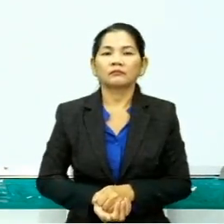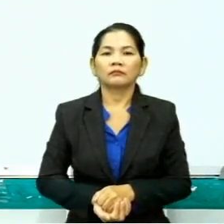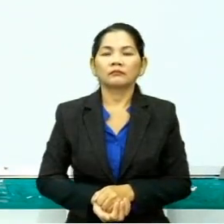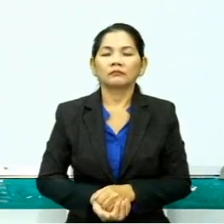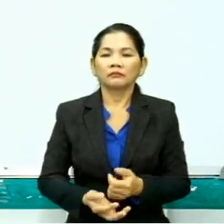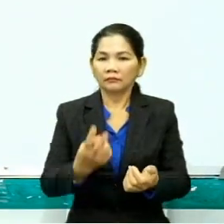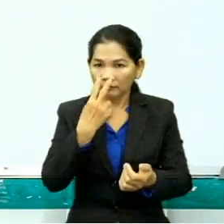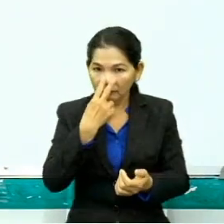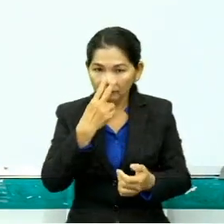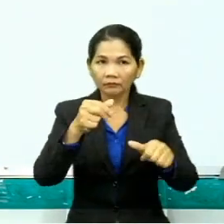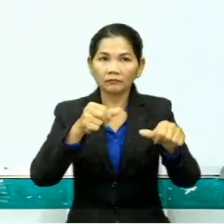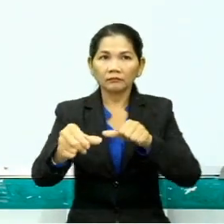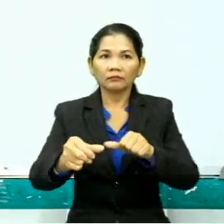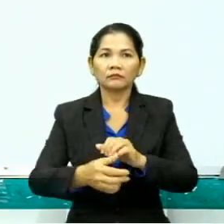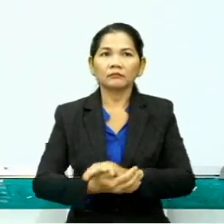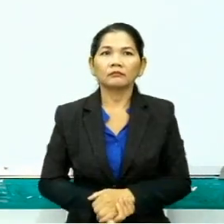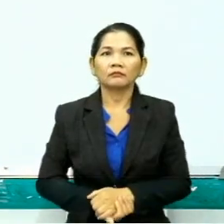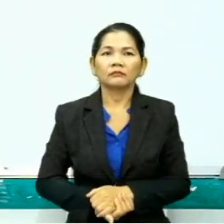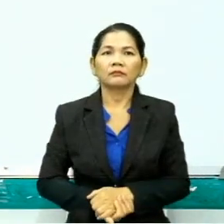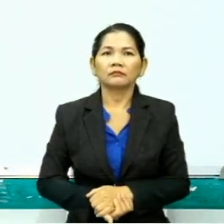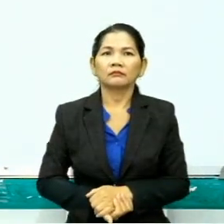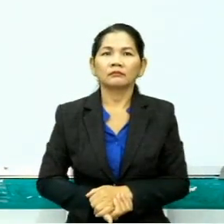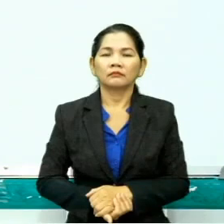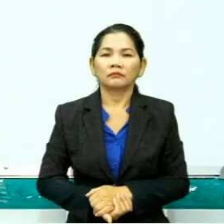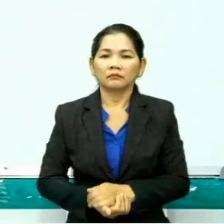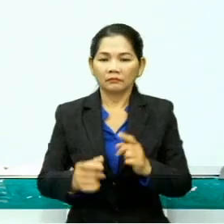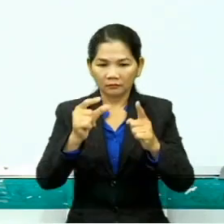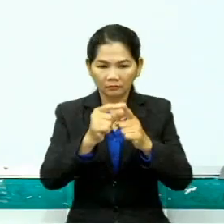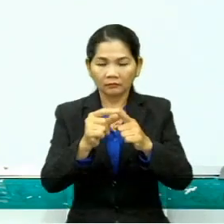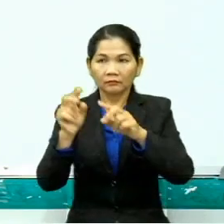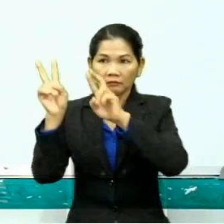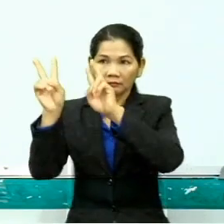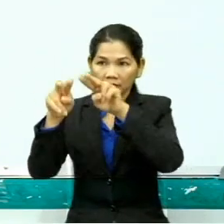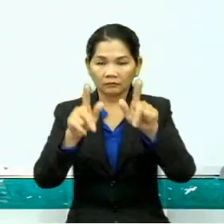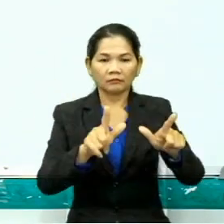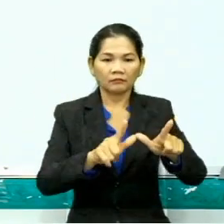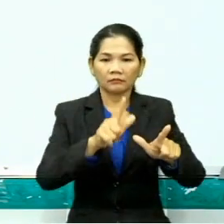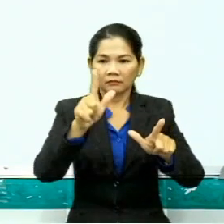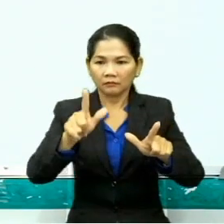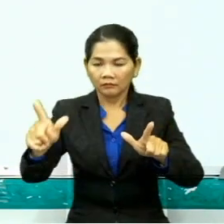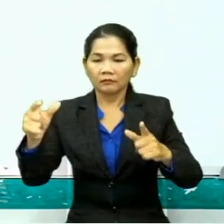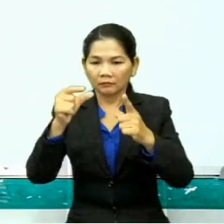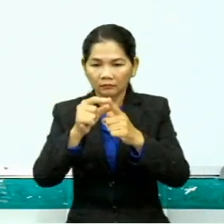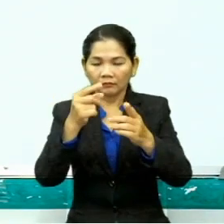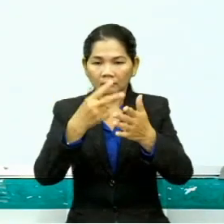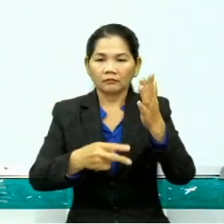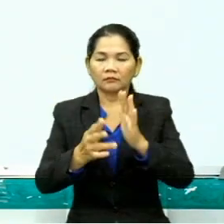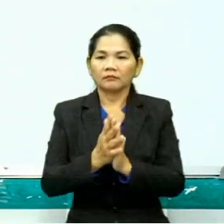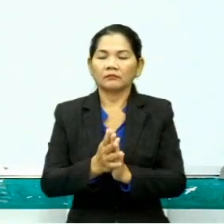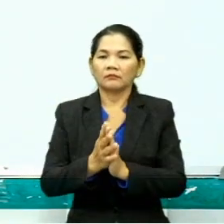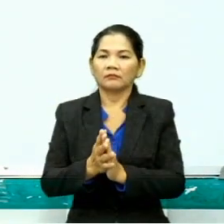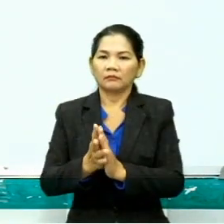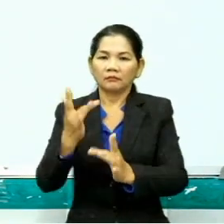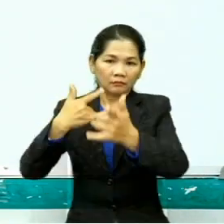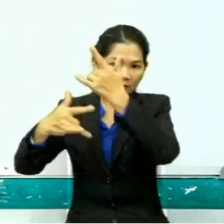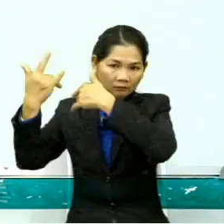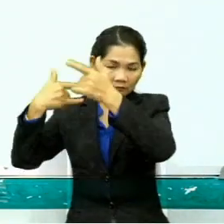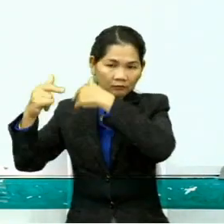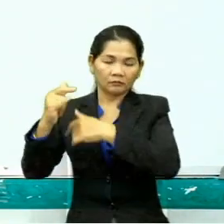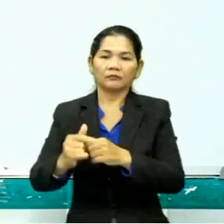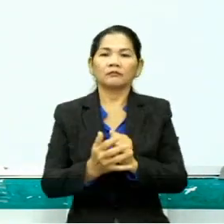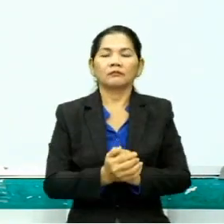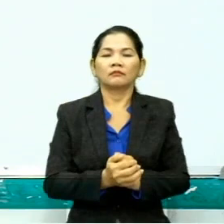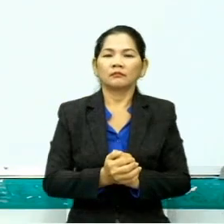lấy con mưa và to tiền chả ta bị tê cho nó chua nó bị ở vầy bộ ram pra sát ông cố